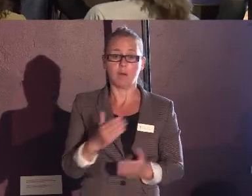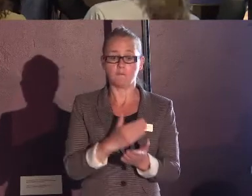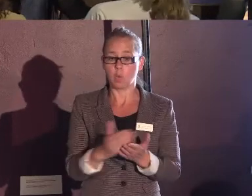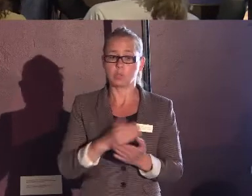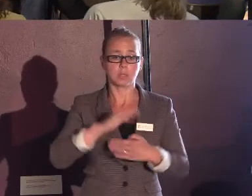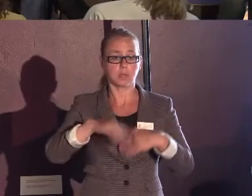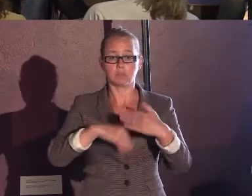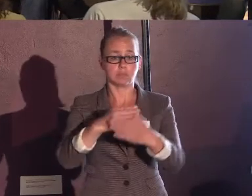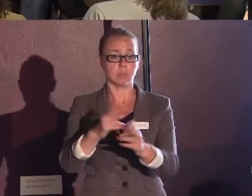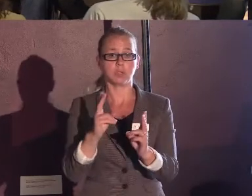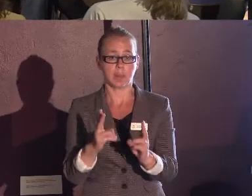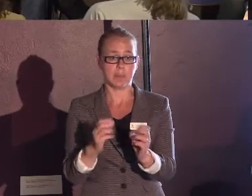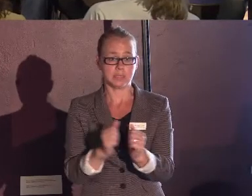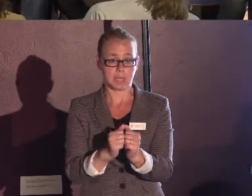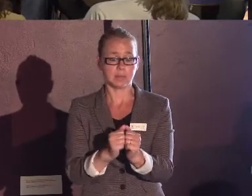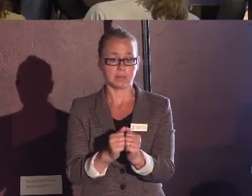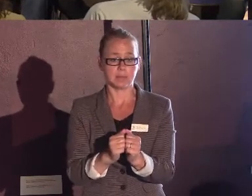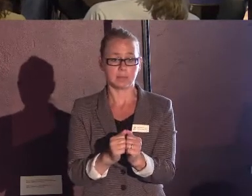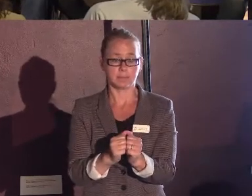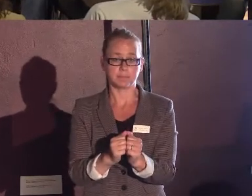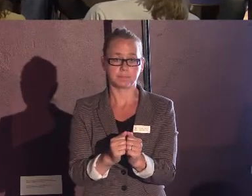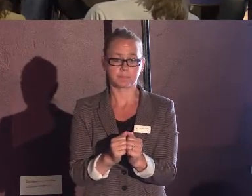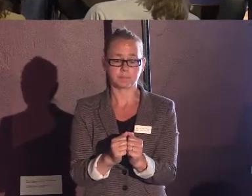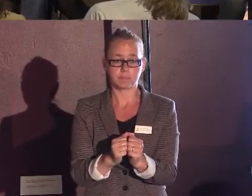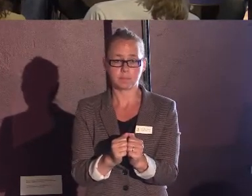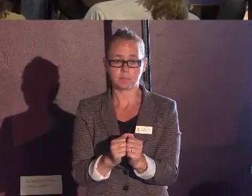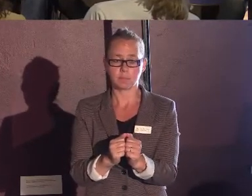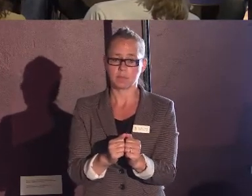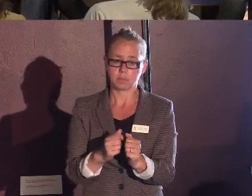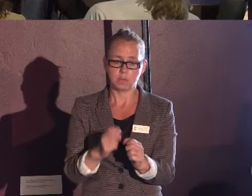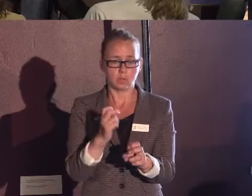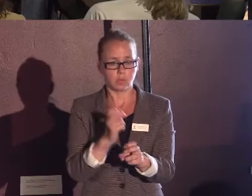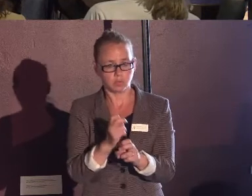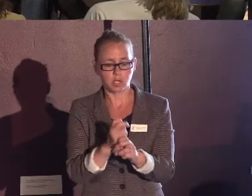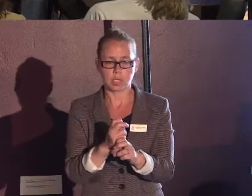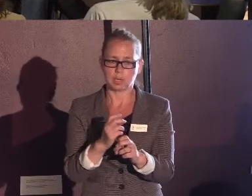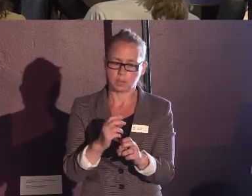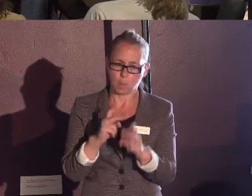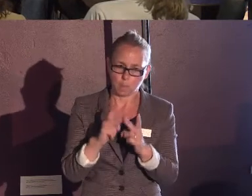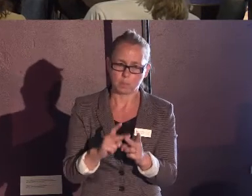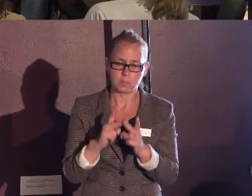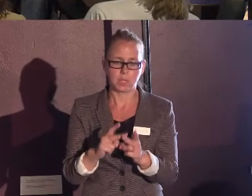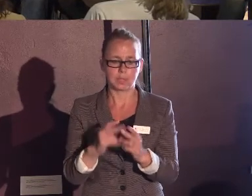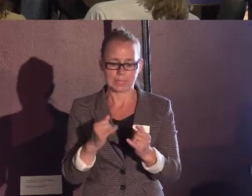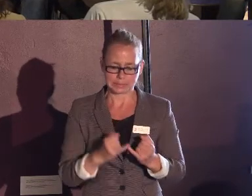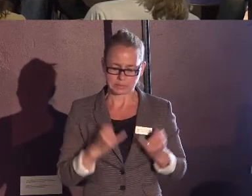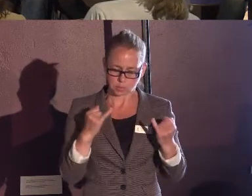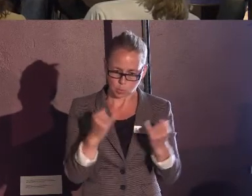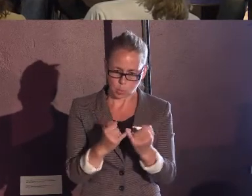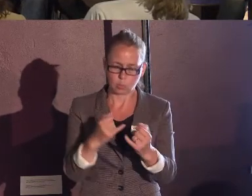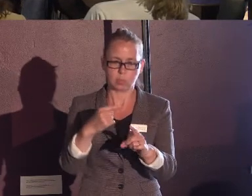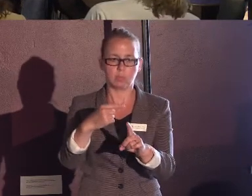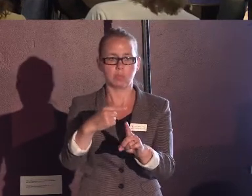fortsätta på den vägen som är inslagen så att säga, och nöta in detta här att institutionerna och